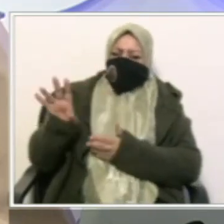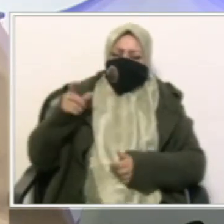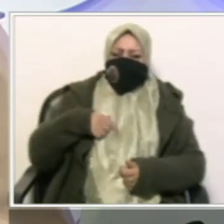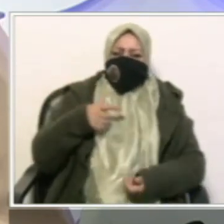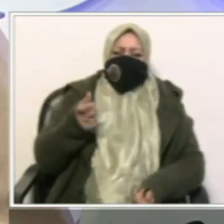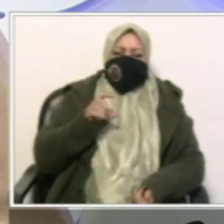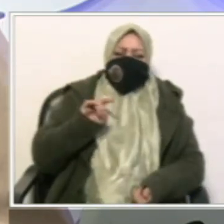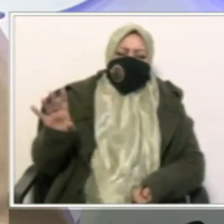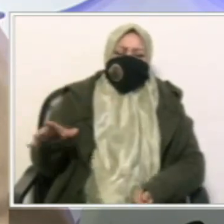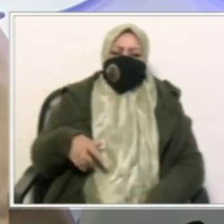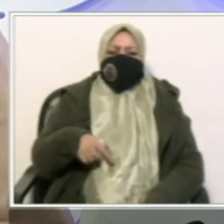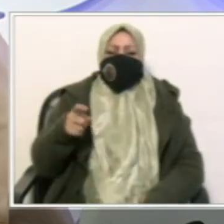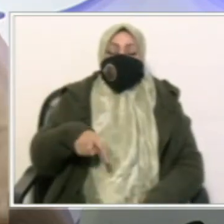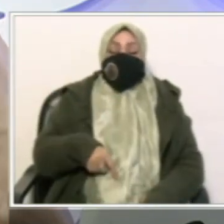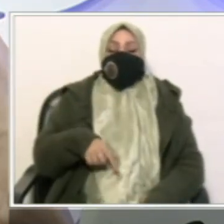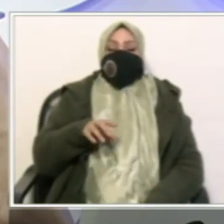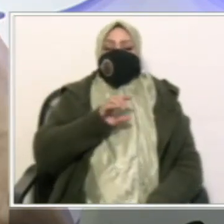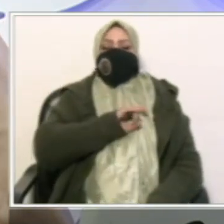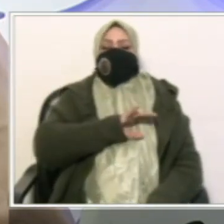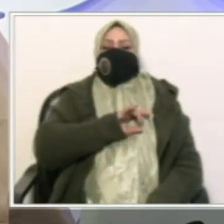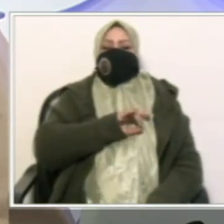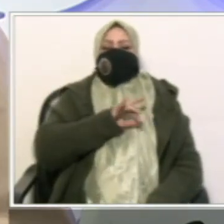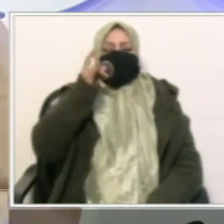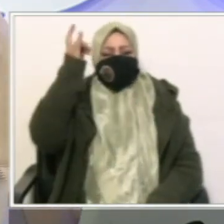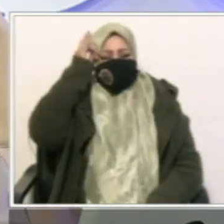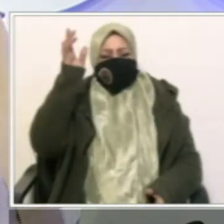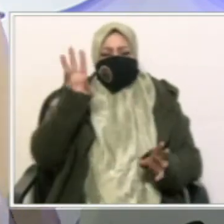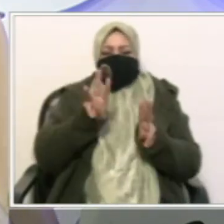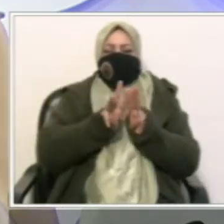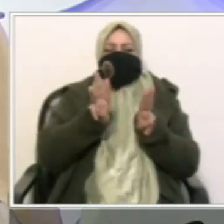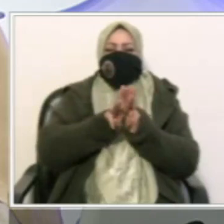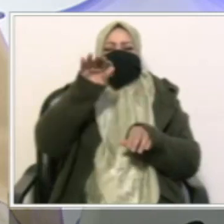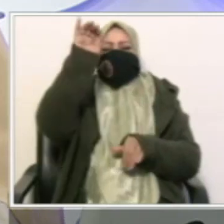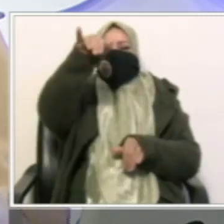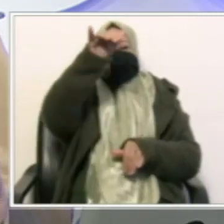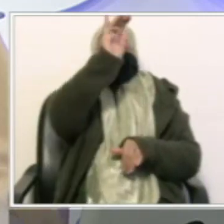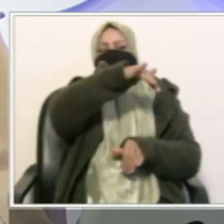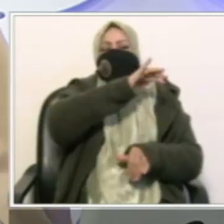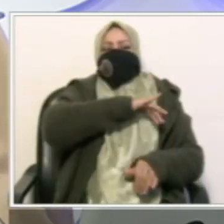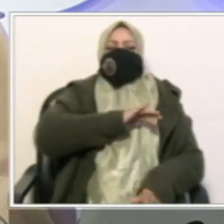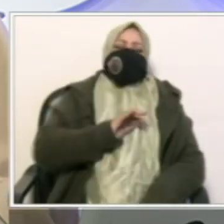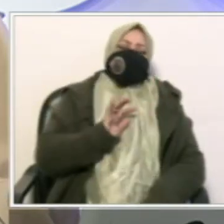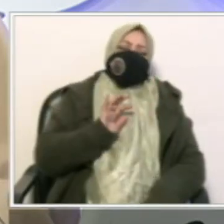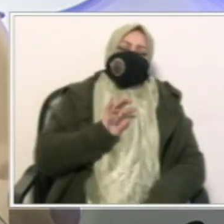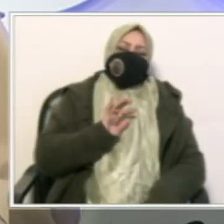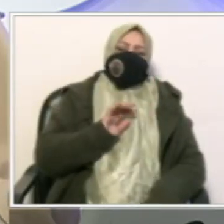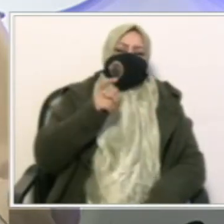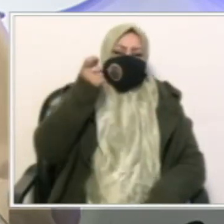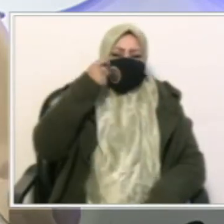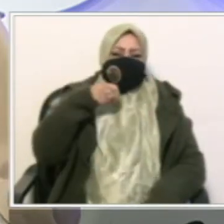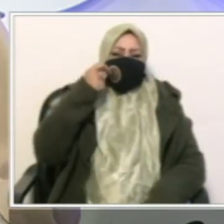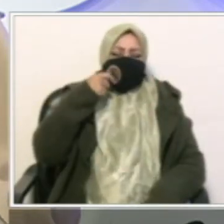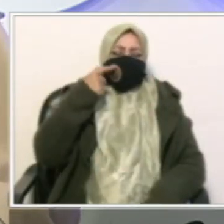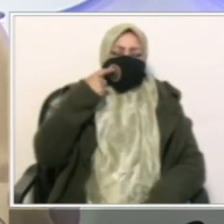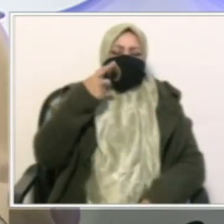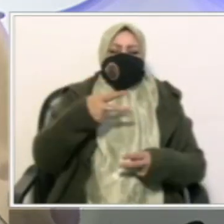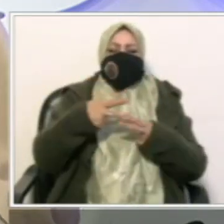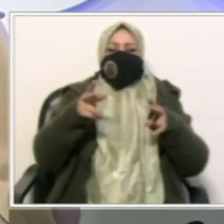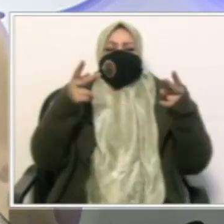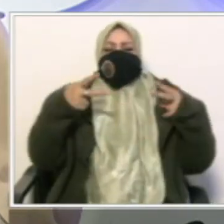النت وعبر المواقع هذه الإجرامية التي فتحت أبوابها على أولادنا وبناتنا